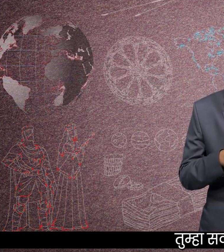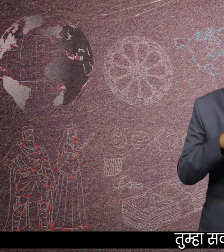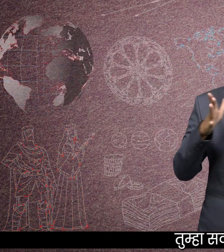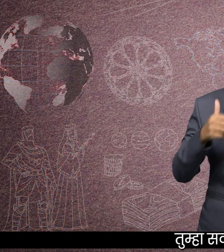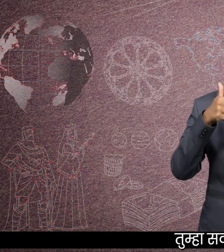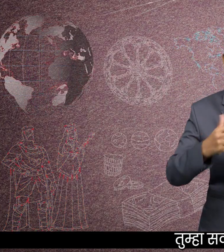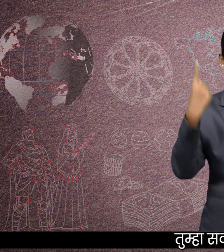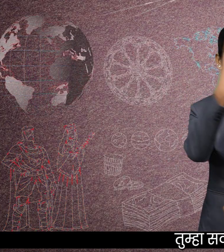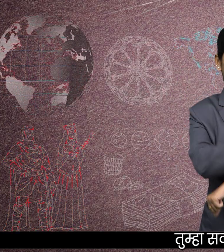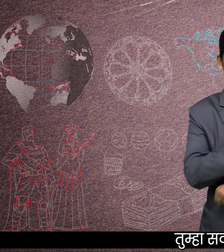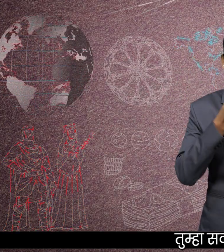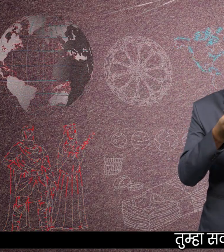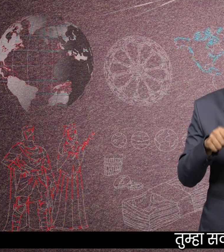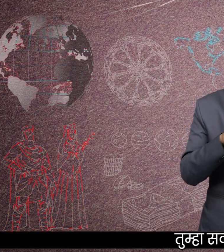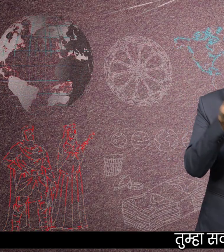सर्वांना खूप छान दिवस आहे.